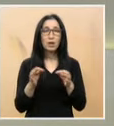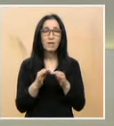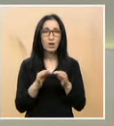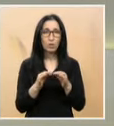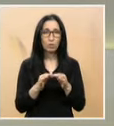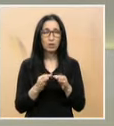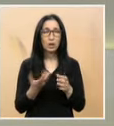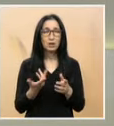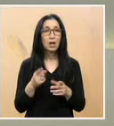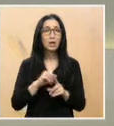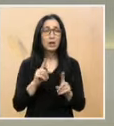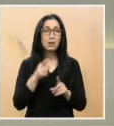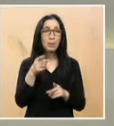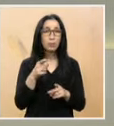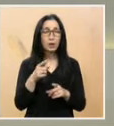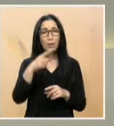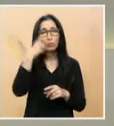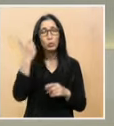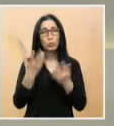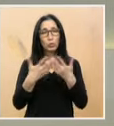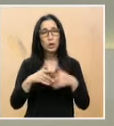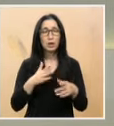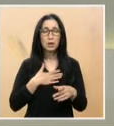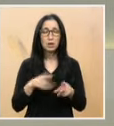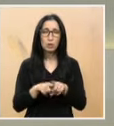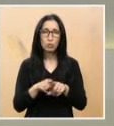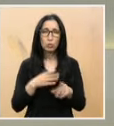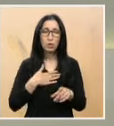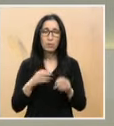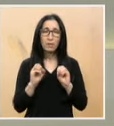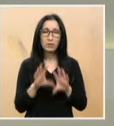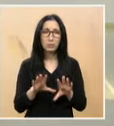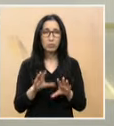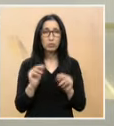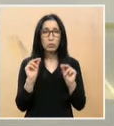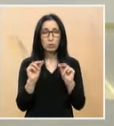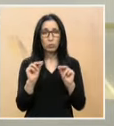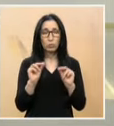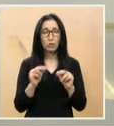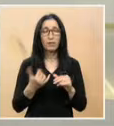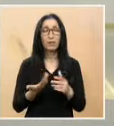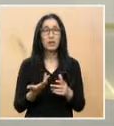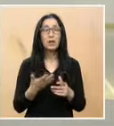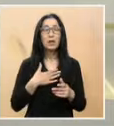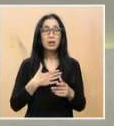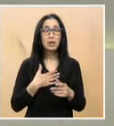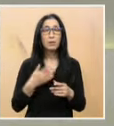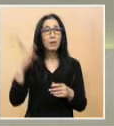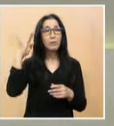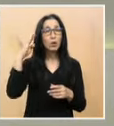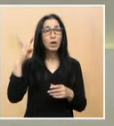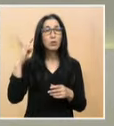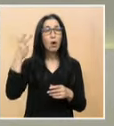факултет, но и не само там, както разбрахте, топлотехника също имаме възможност да се обучават ученици в Русенския университет, имаме